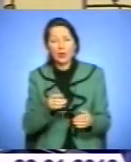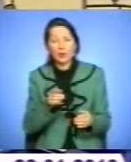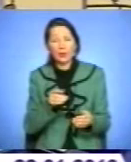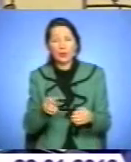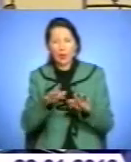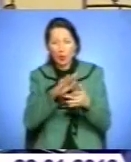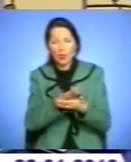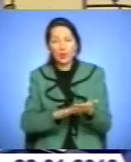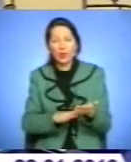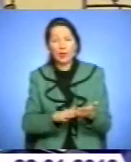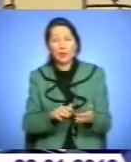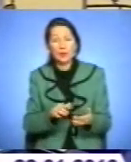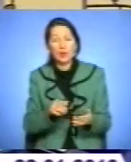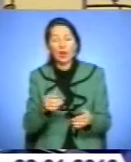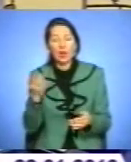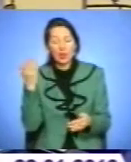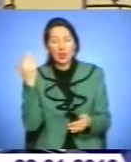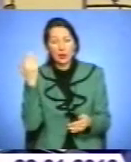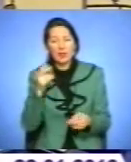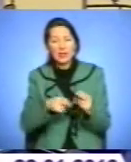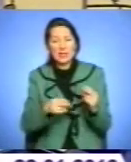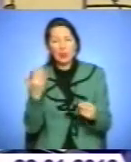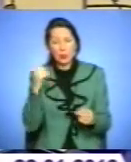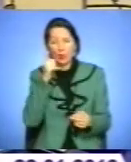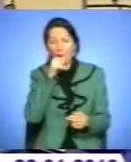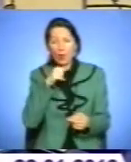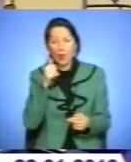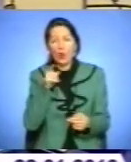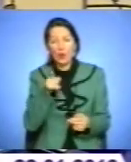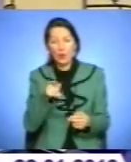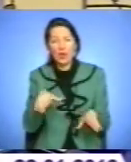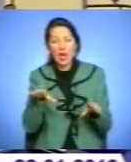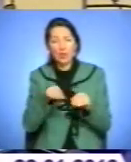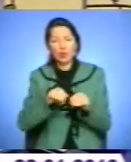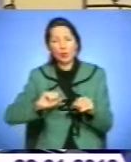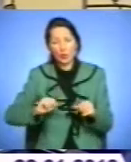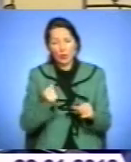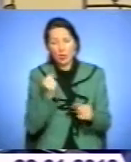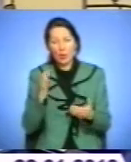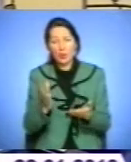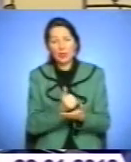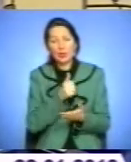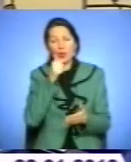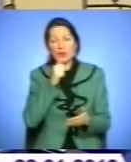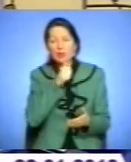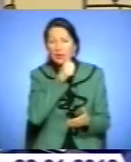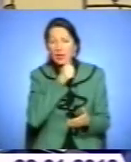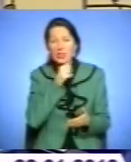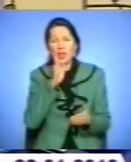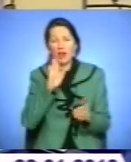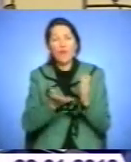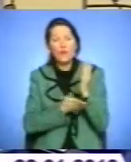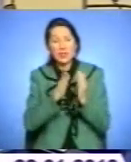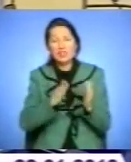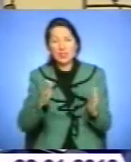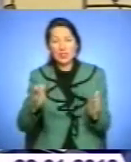України. Нещодавно, в кінці минулого року, Володимир Васильович разом із товаришами знайшов тайник в Білецькому лісництві. У